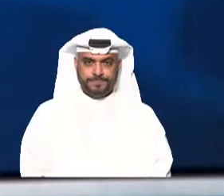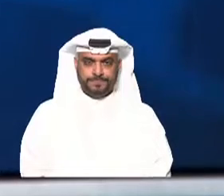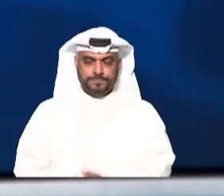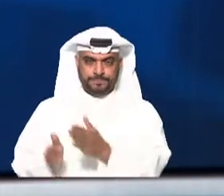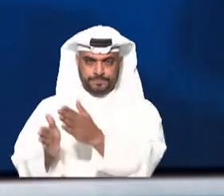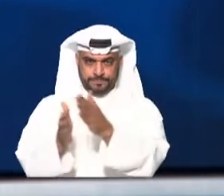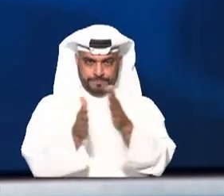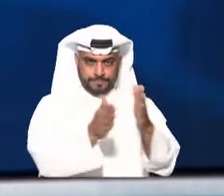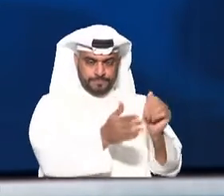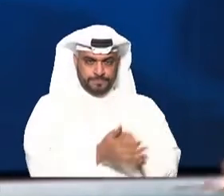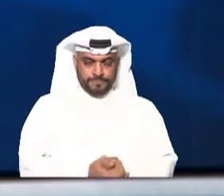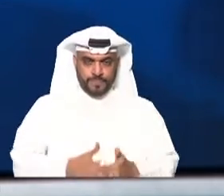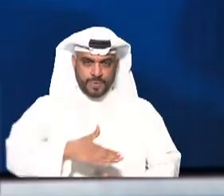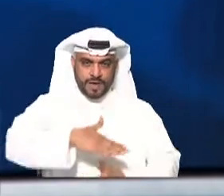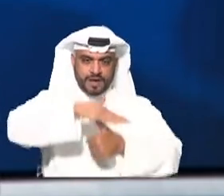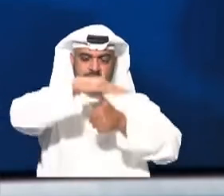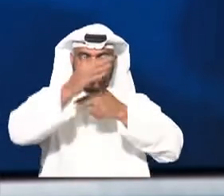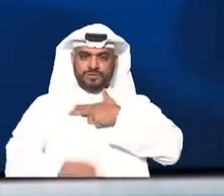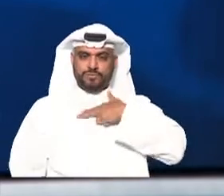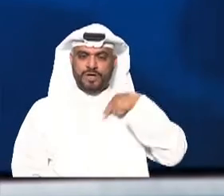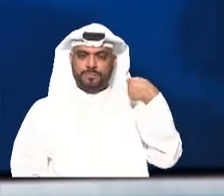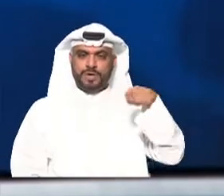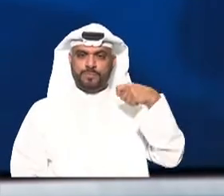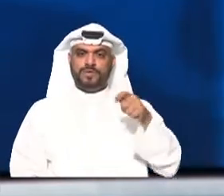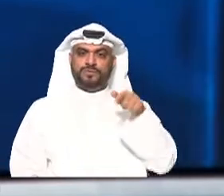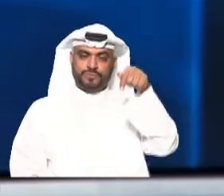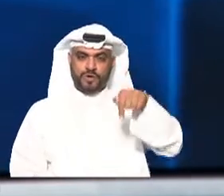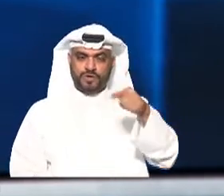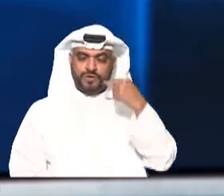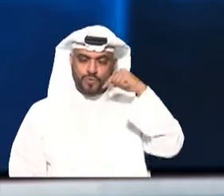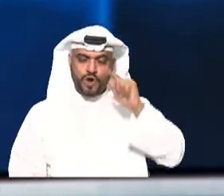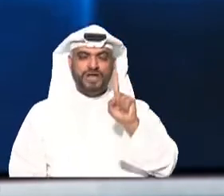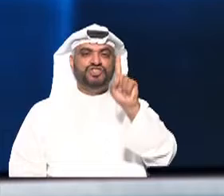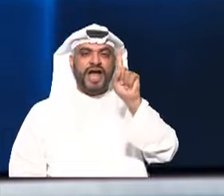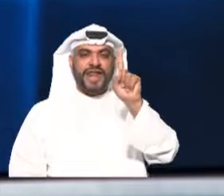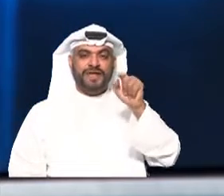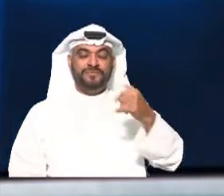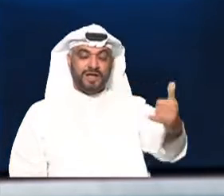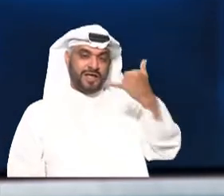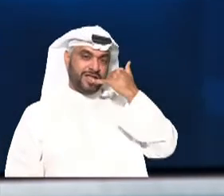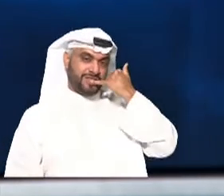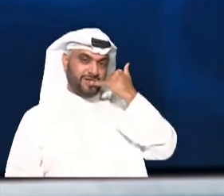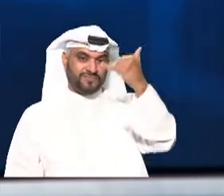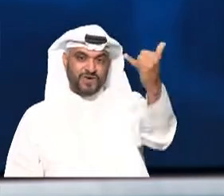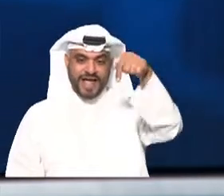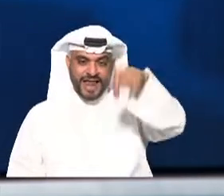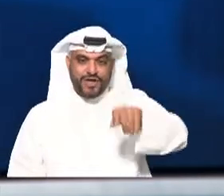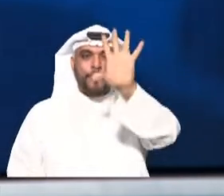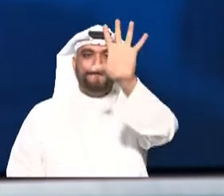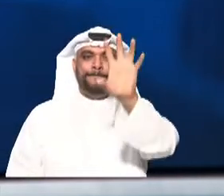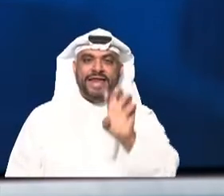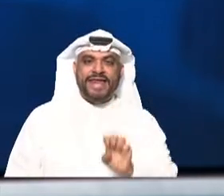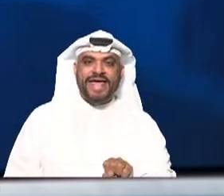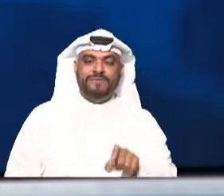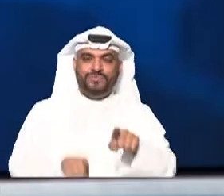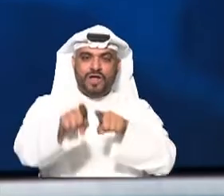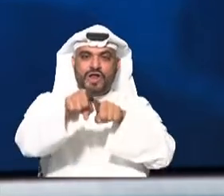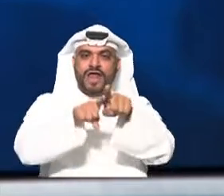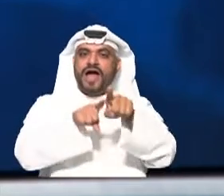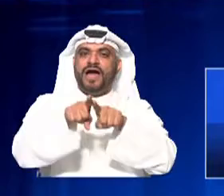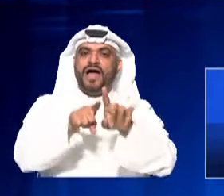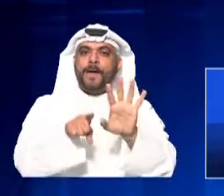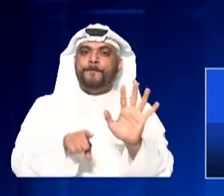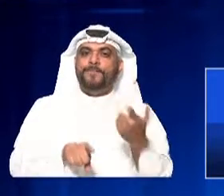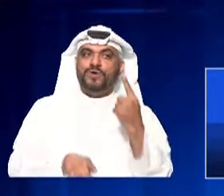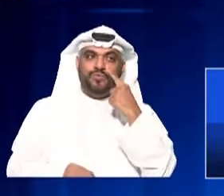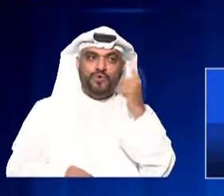أجرى سمو الشيخ صباح خالد الحمد الصباح رئيس مجلس الوزراء حفظه الله اتصالا هاتفيا مساء اليوم بأخيه دولة الرئيس